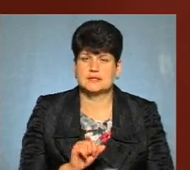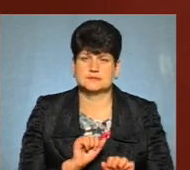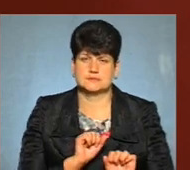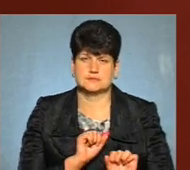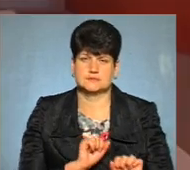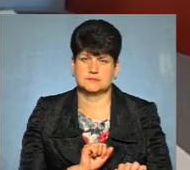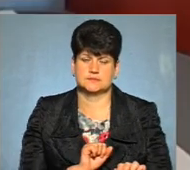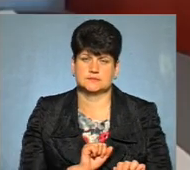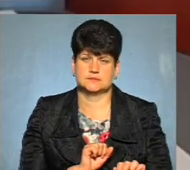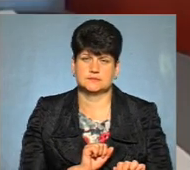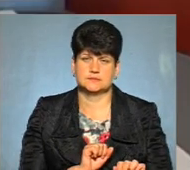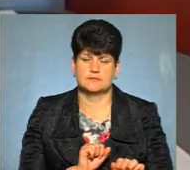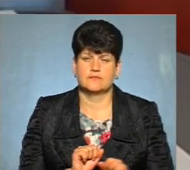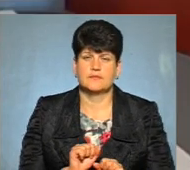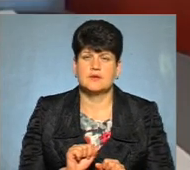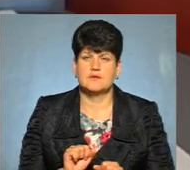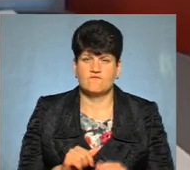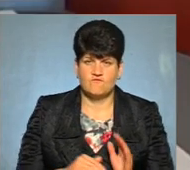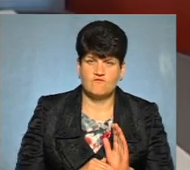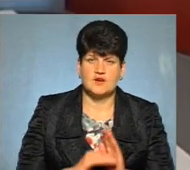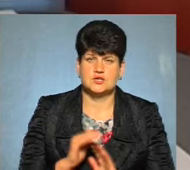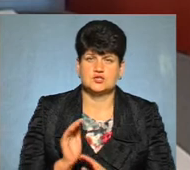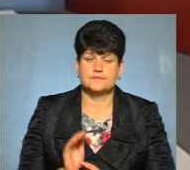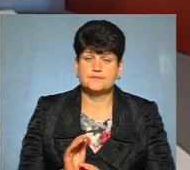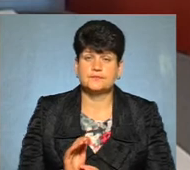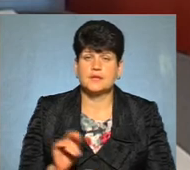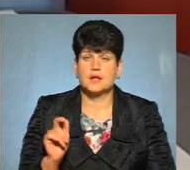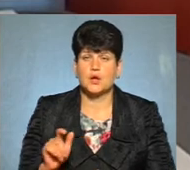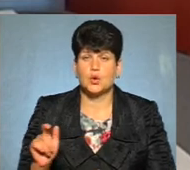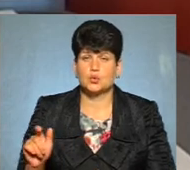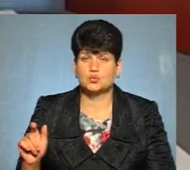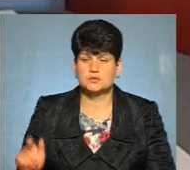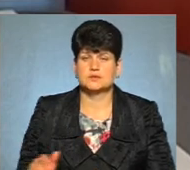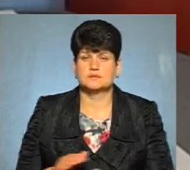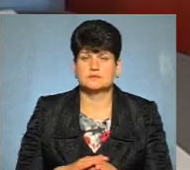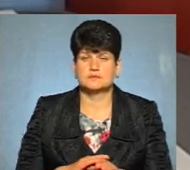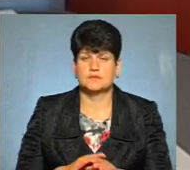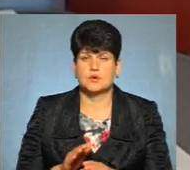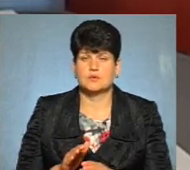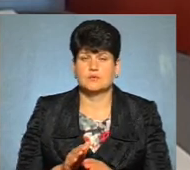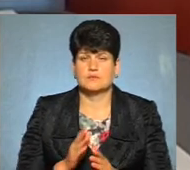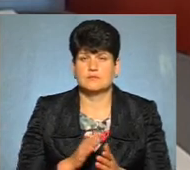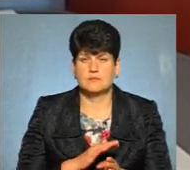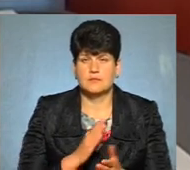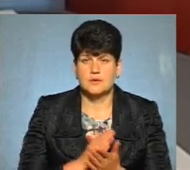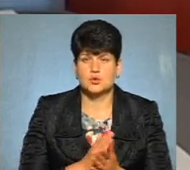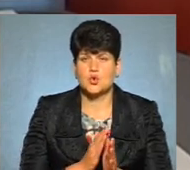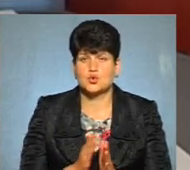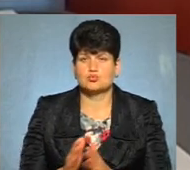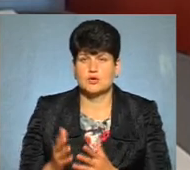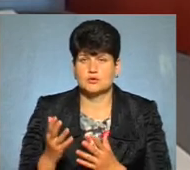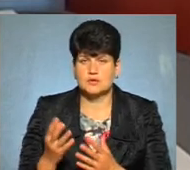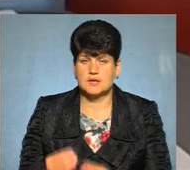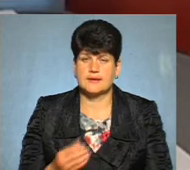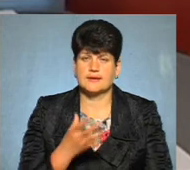факторів зовнішнього середовища вища. Люди, які дотримуються розпорядку дня, люди, які